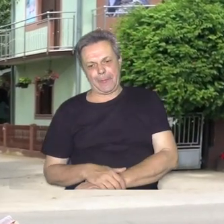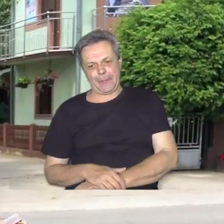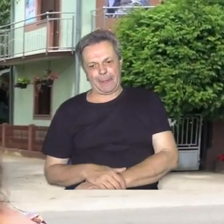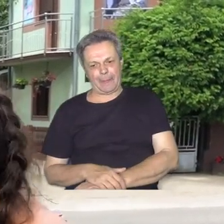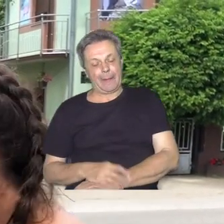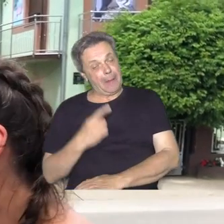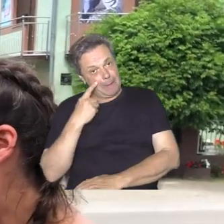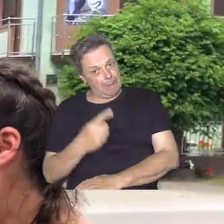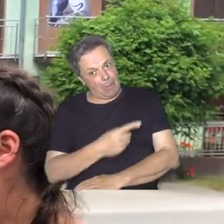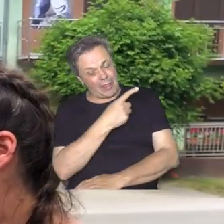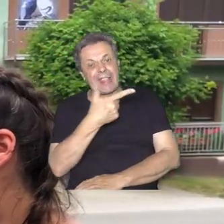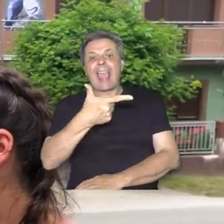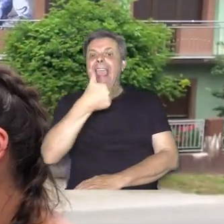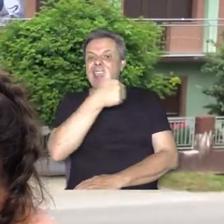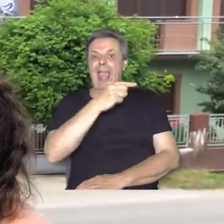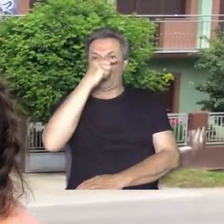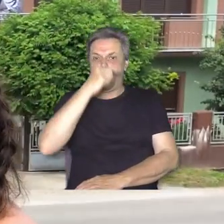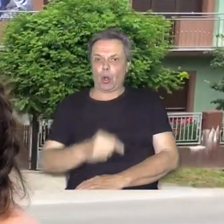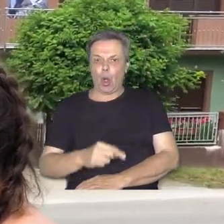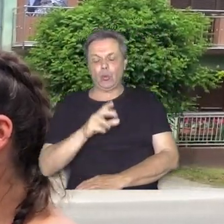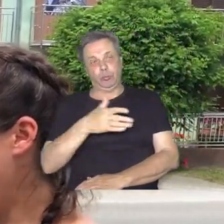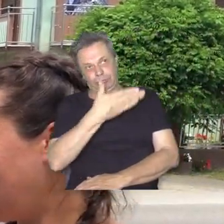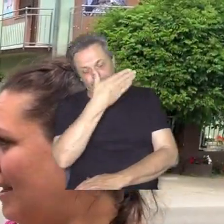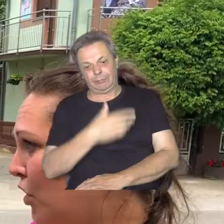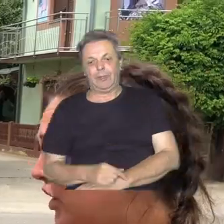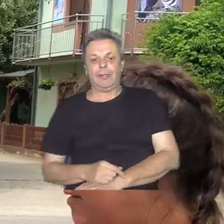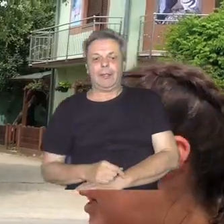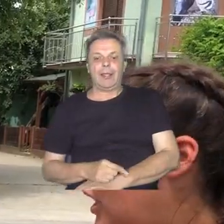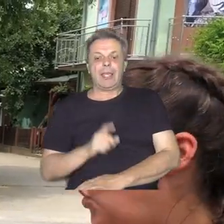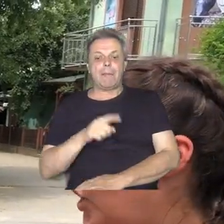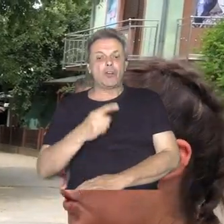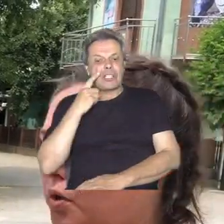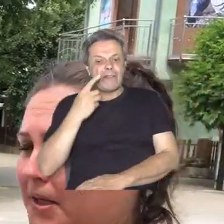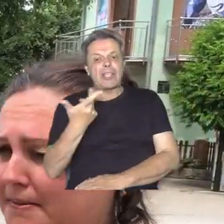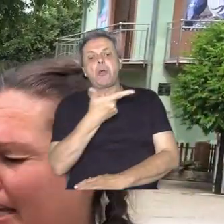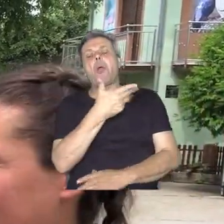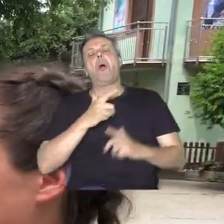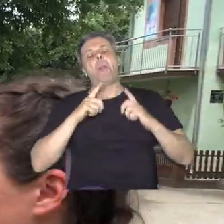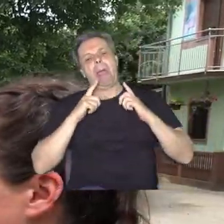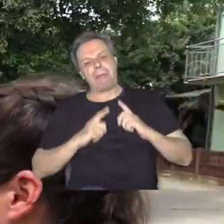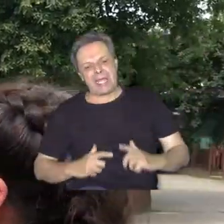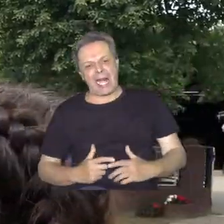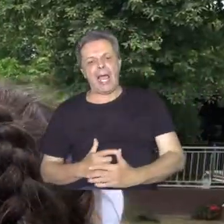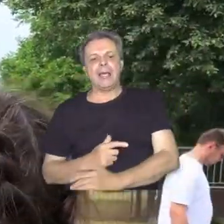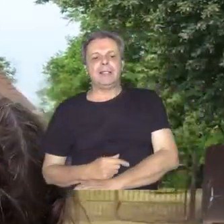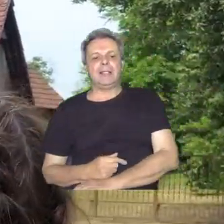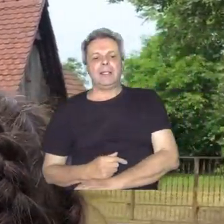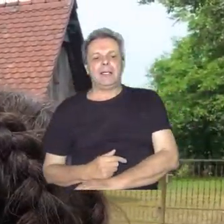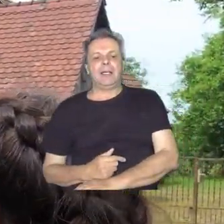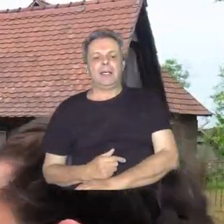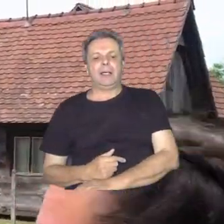županiji. Možete pogledati jednu rodu, imamo iza, i možete vidjeti koliko je ona smirena, koliko je